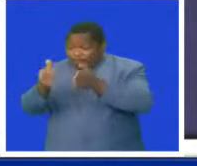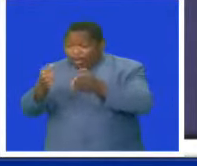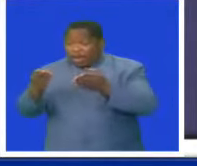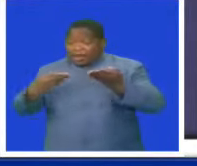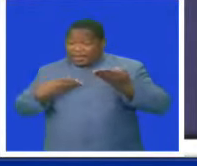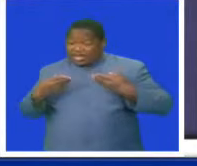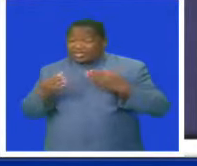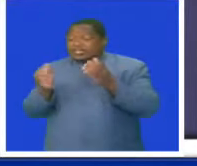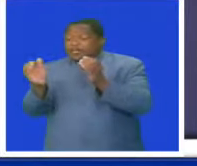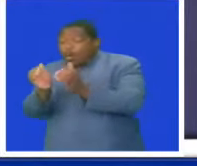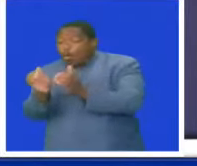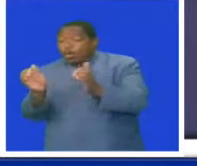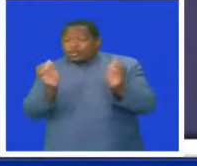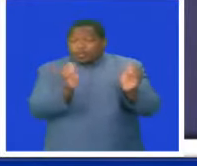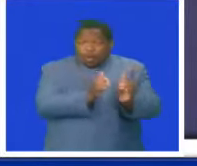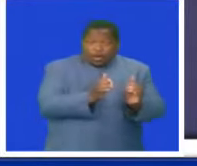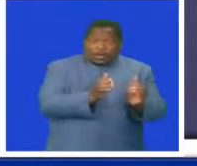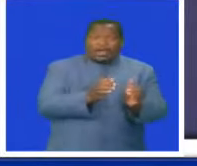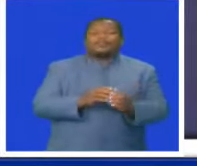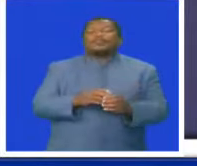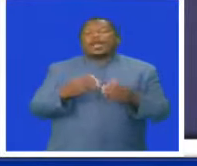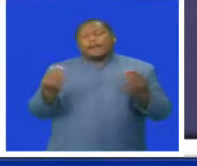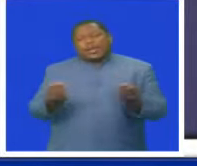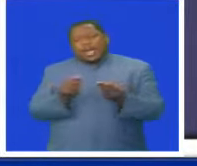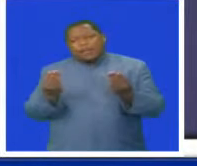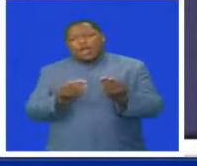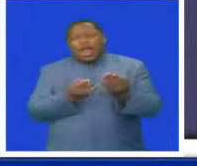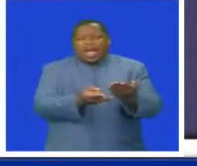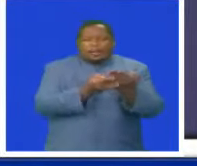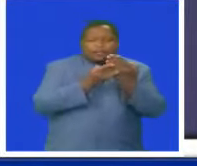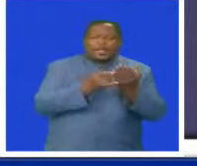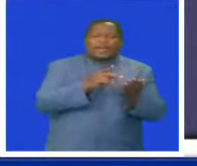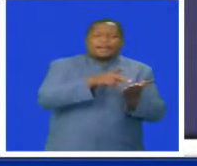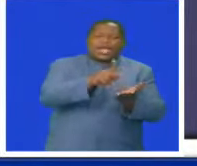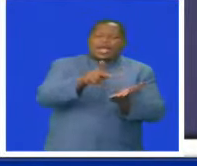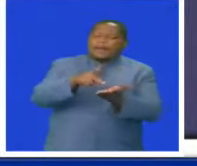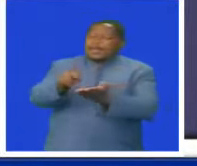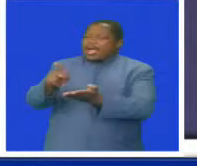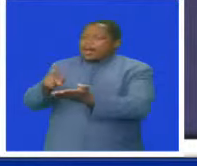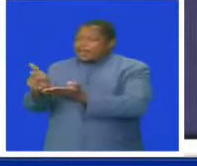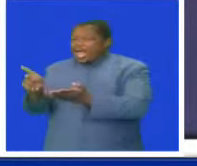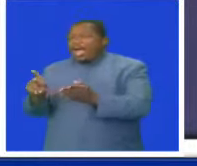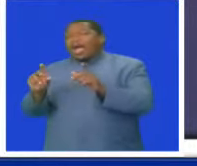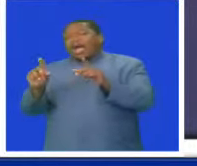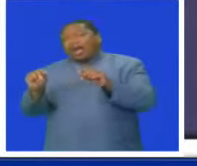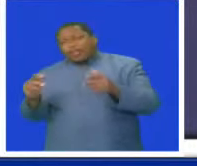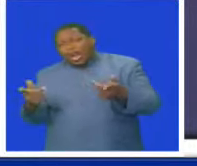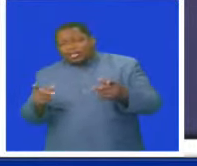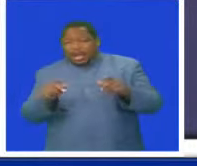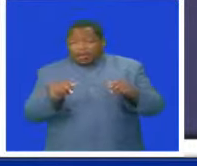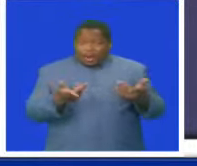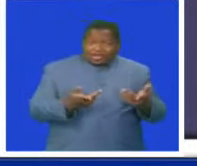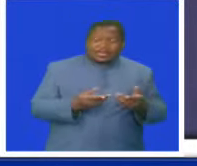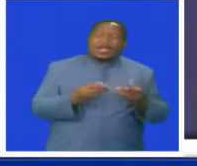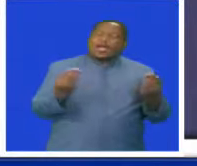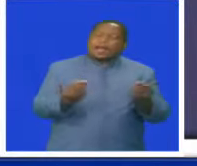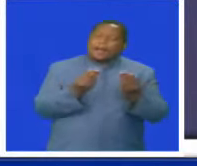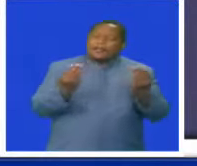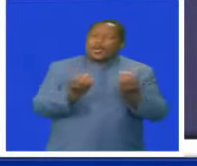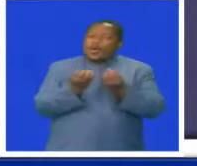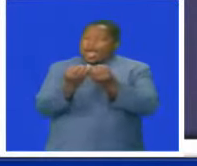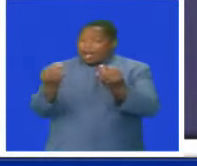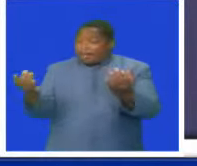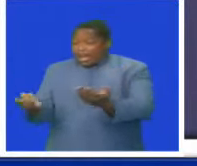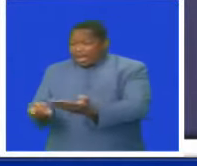fund sayisitema ngakho eMaswati nekuthi ngalini uhulumende lasayisebenzisile kubambisa eMaswati lelahlekelwe ngumsebenti